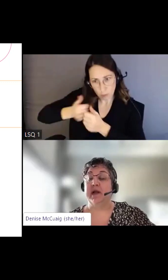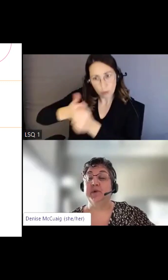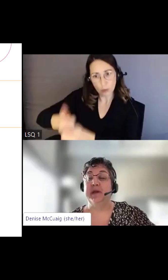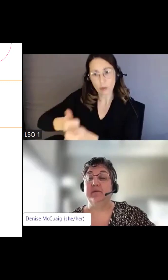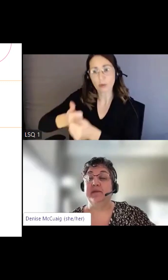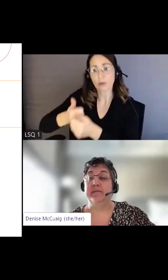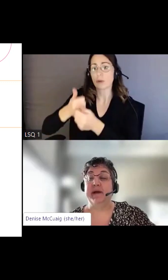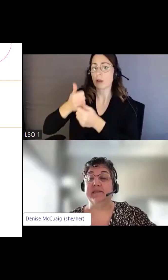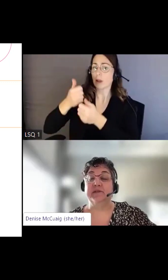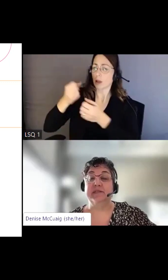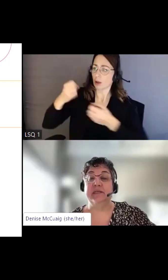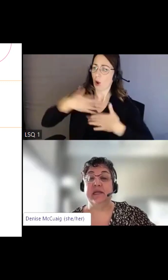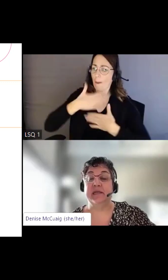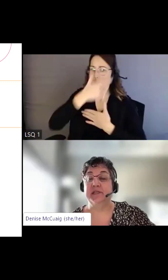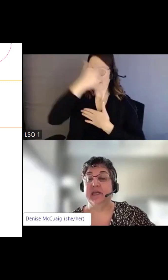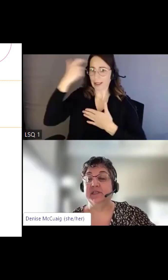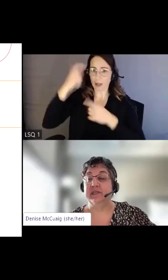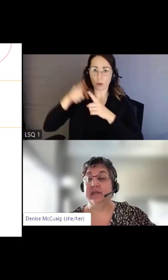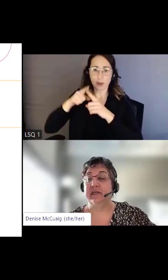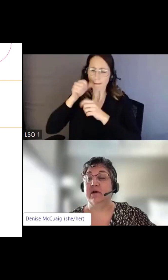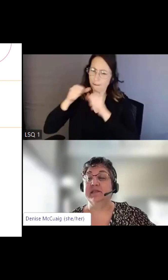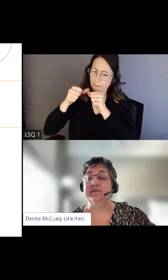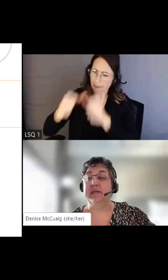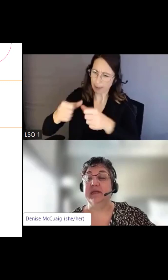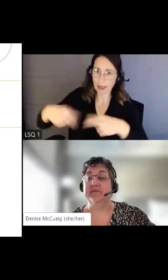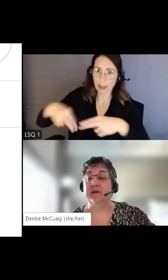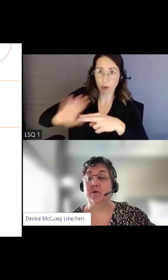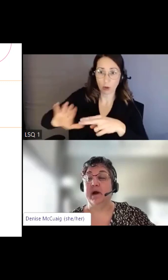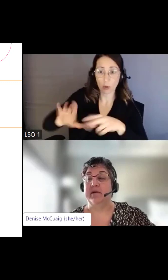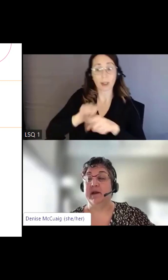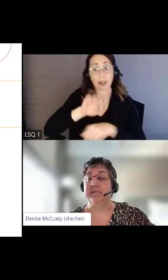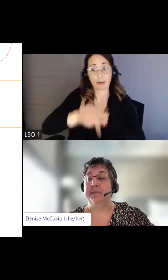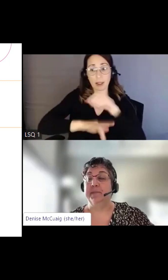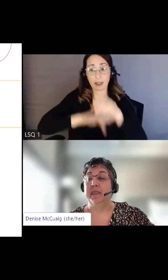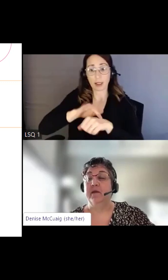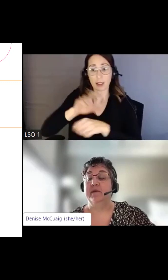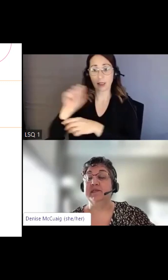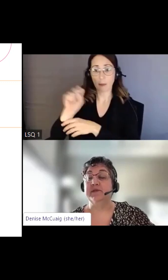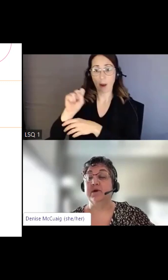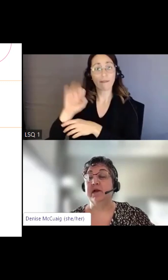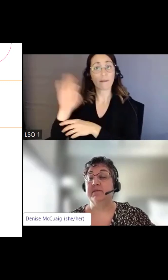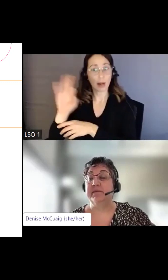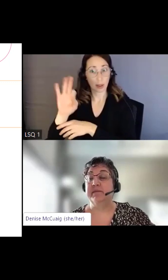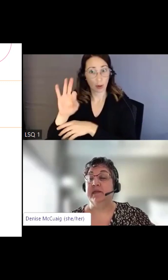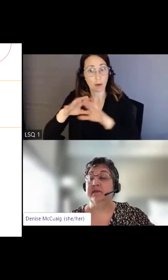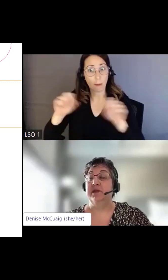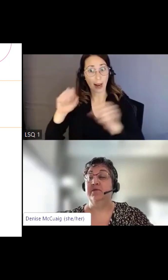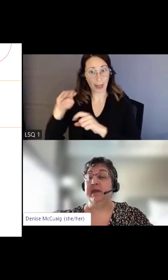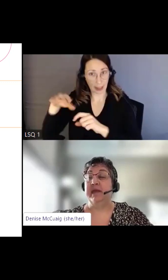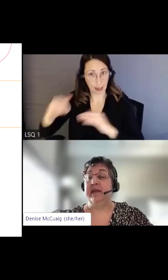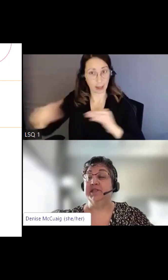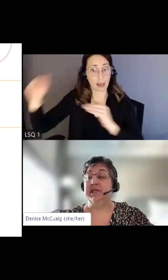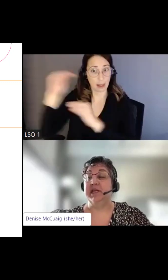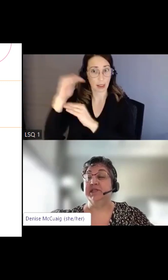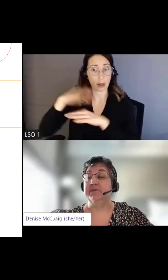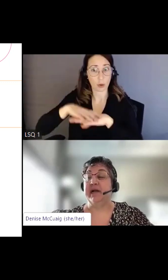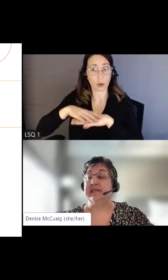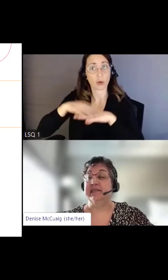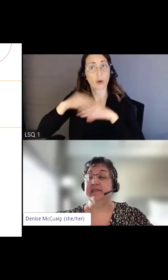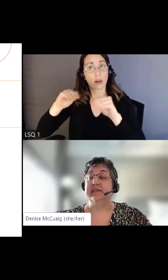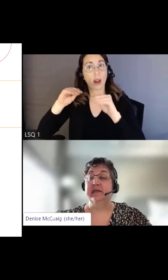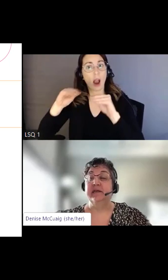Fraser. Elle a obtenu là-bas une maîtrise en éducation sur la recherche contemplative. Elle est très attachée aux pratiques éducatives humaines. Marika est certifiée